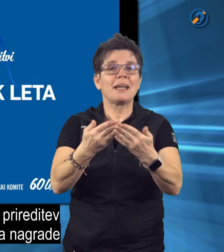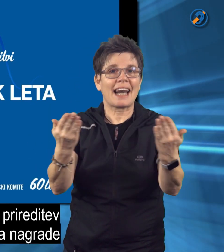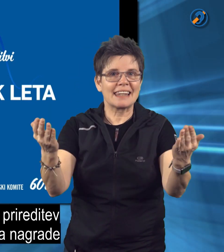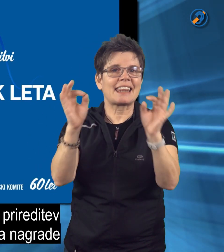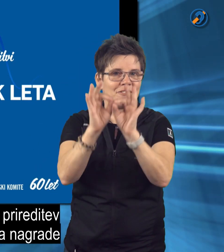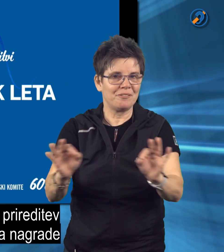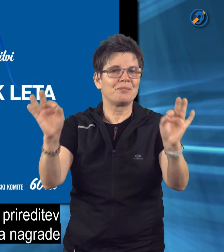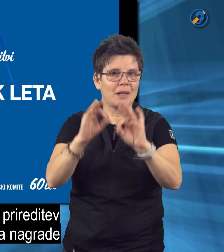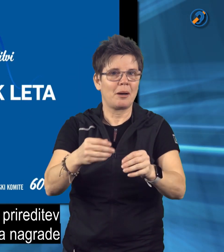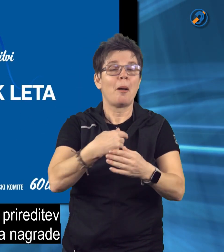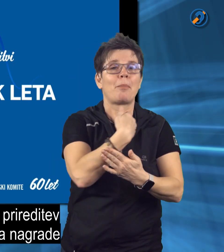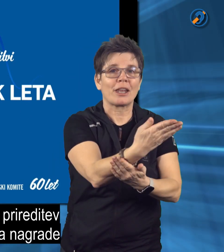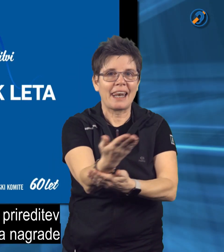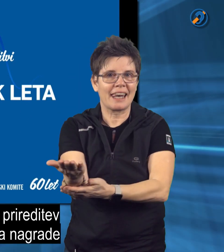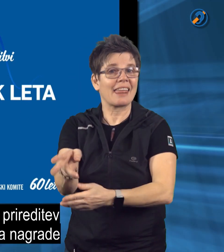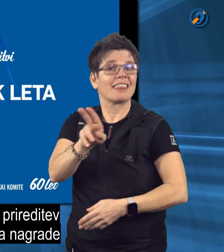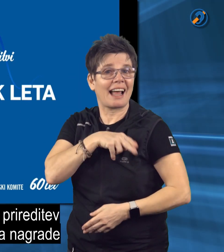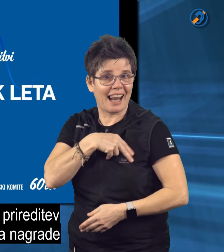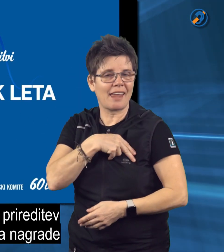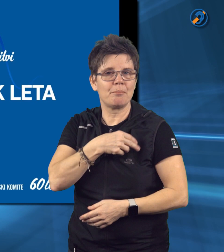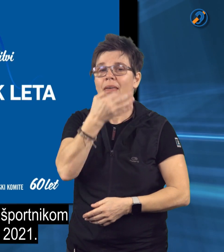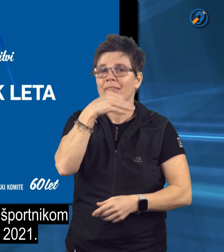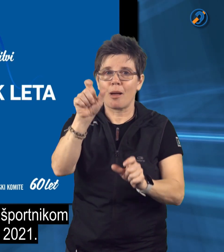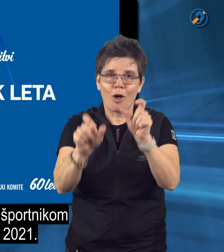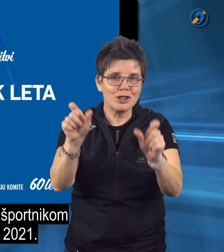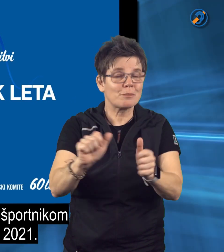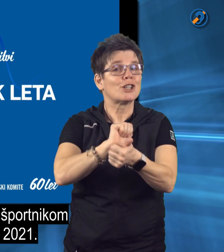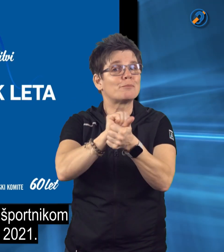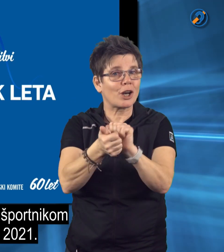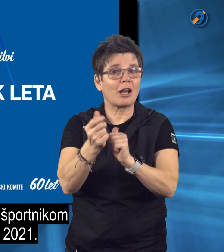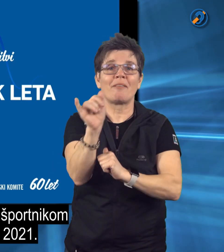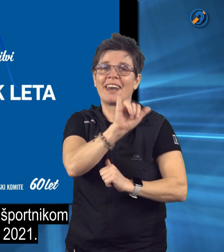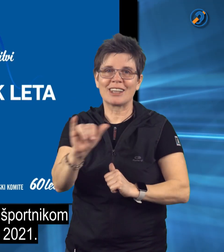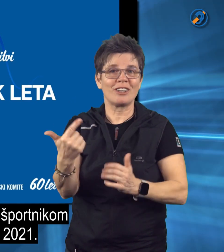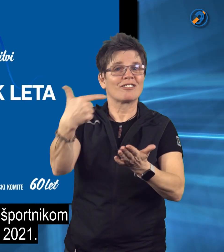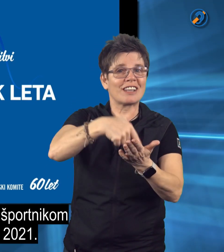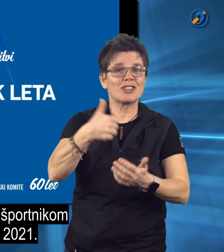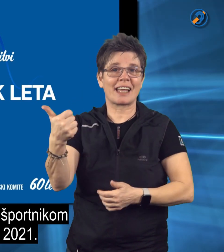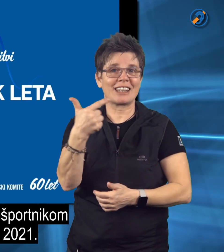najboljšim športnikom v letu 2021.